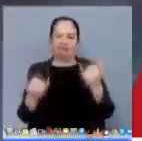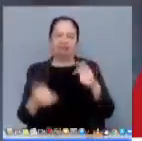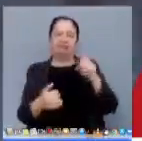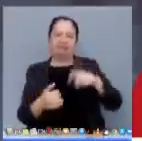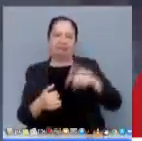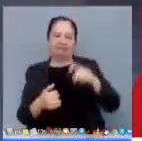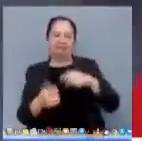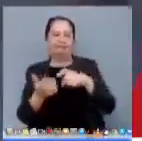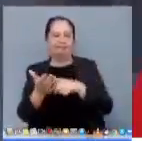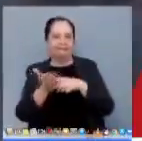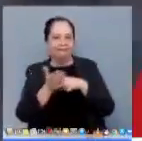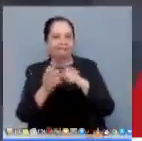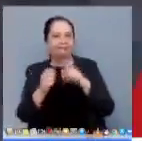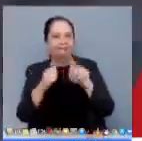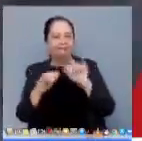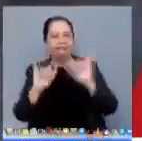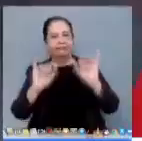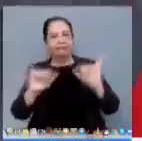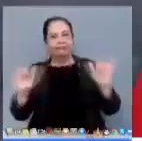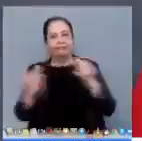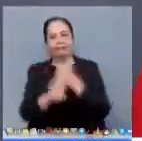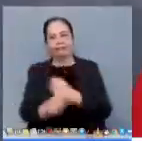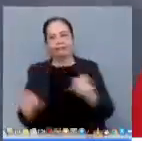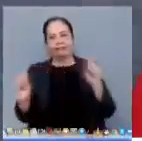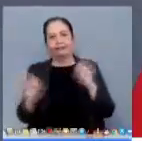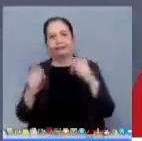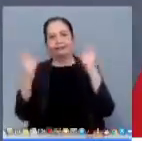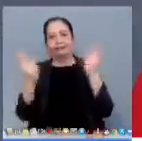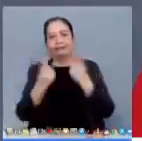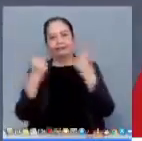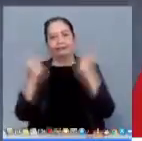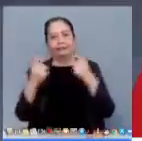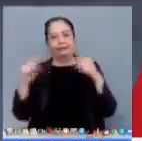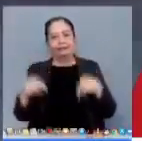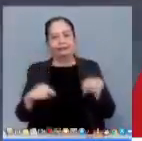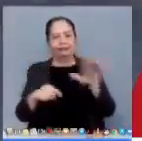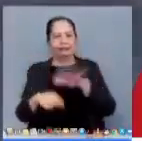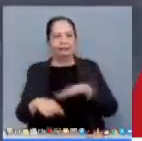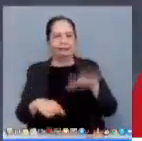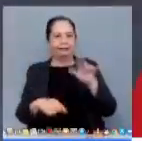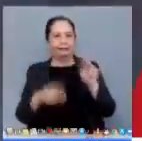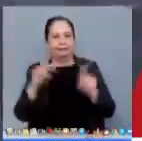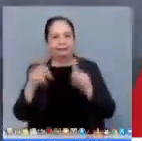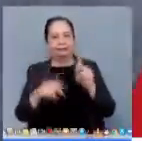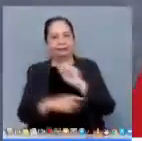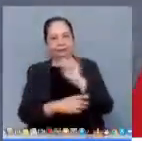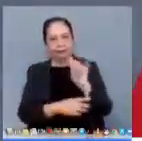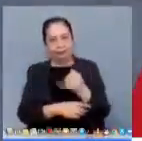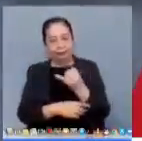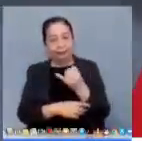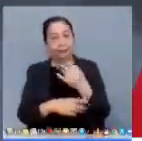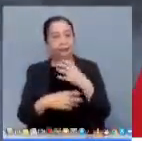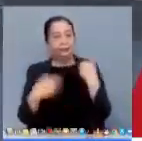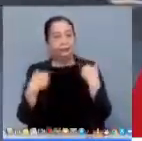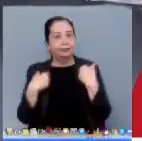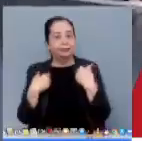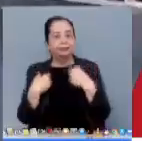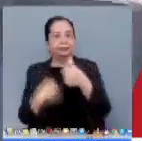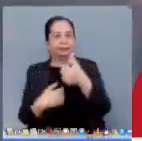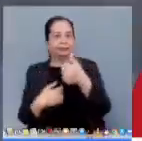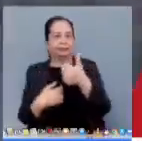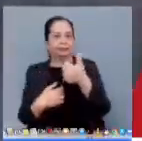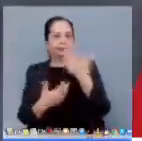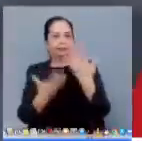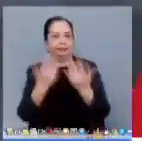ho mapanatili syempre ligtas ang pagdiriwang na ito ng mga taga San Juan. At meron pong 10 fire trucks na inaasahang lilibot